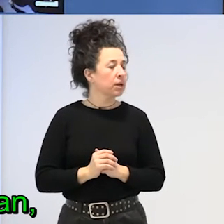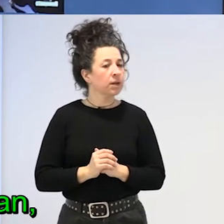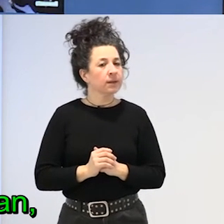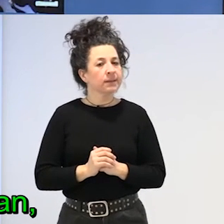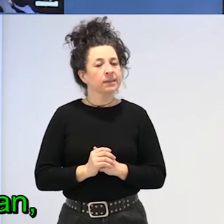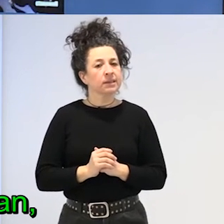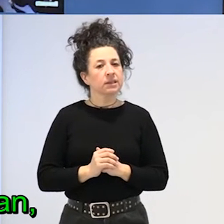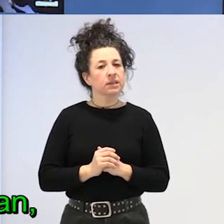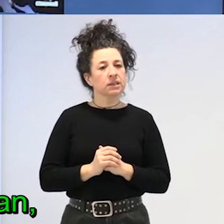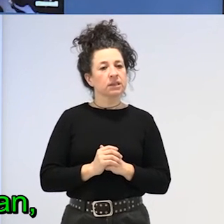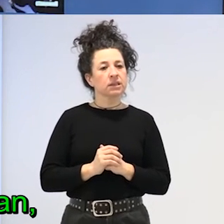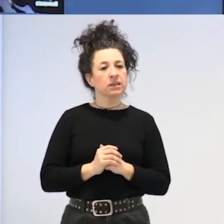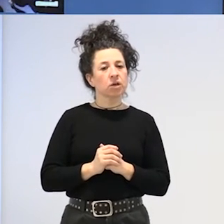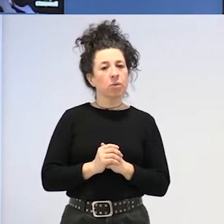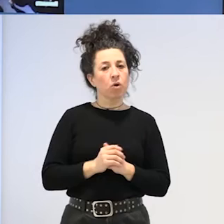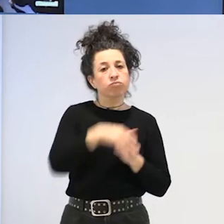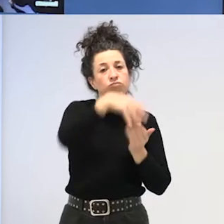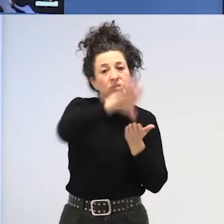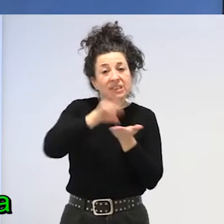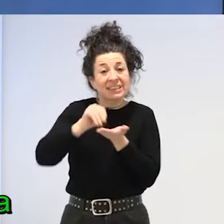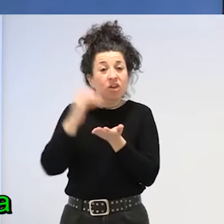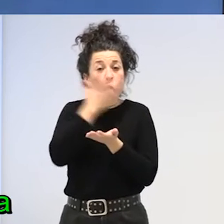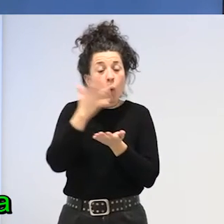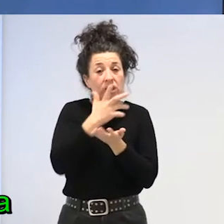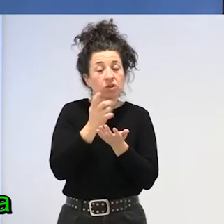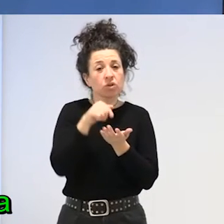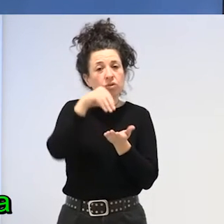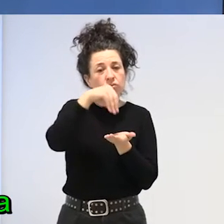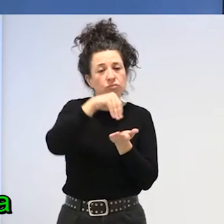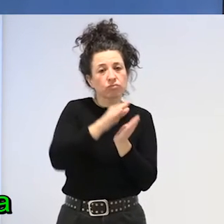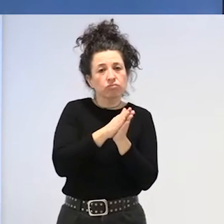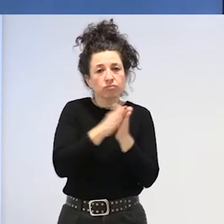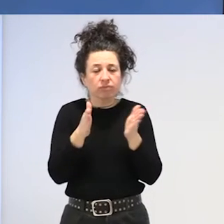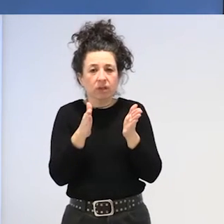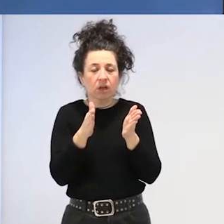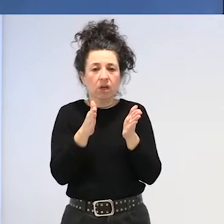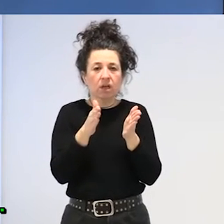eta antologiei buruz hitz egitean oso importantea da hitz egitea